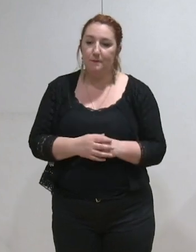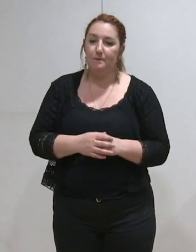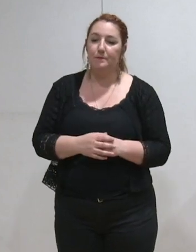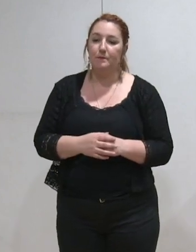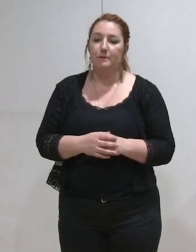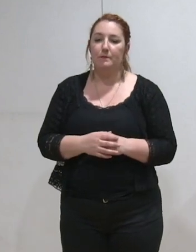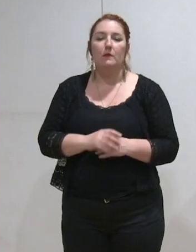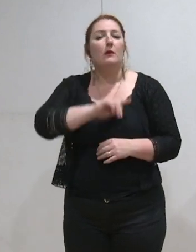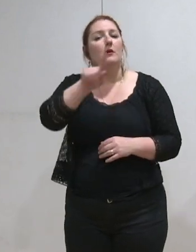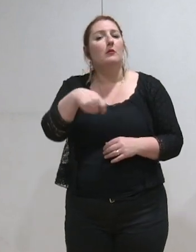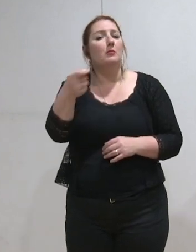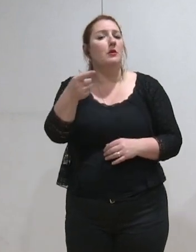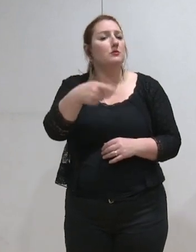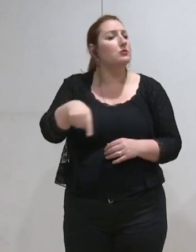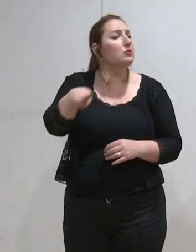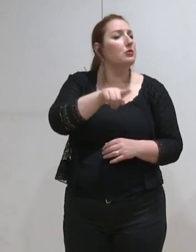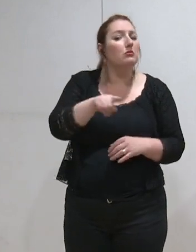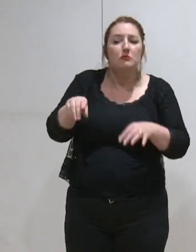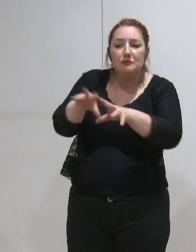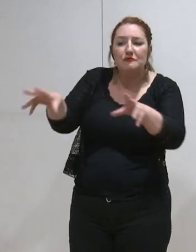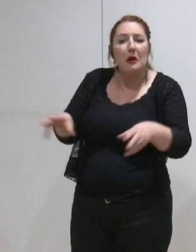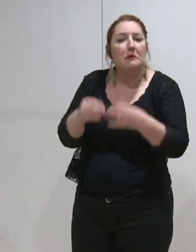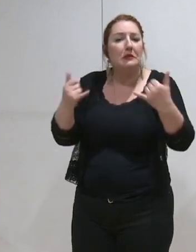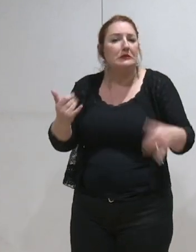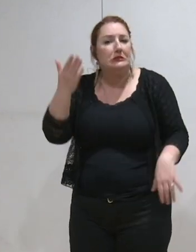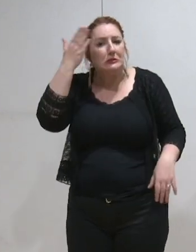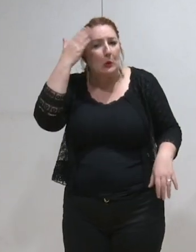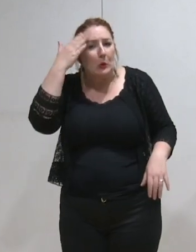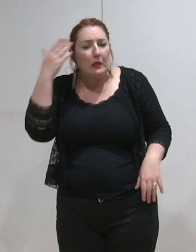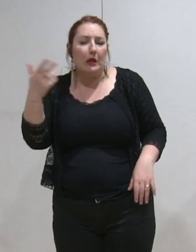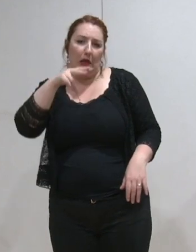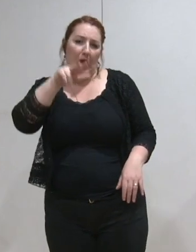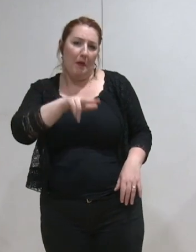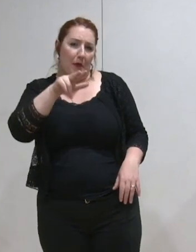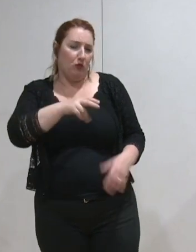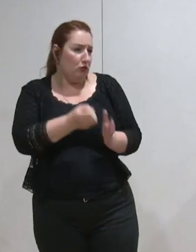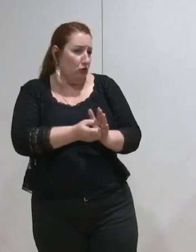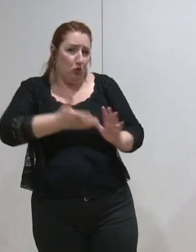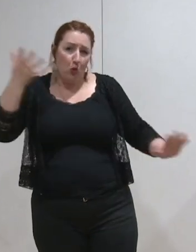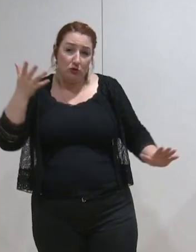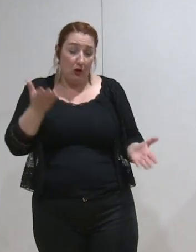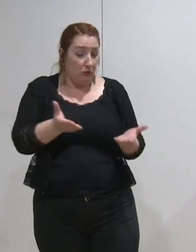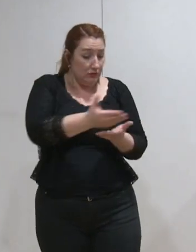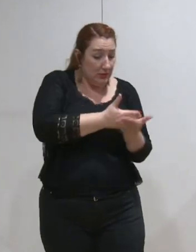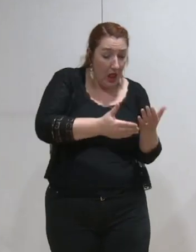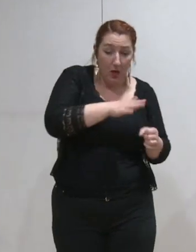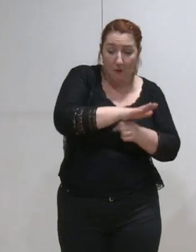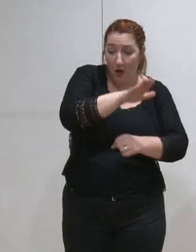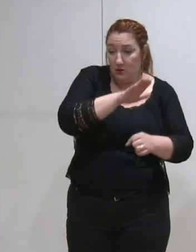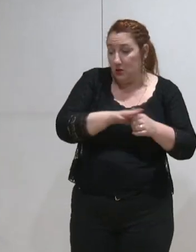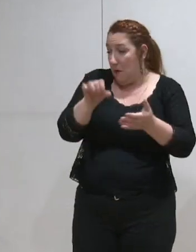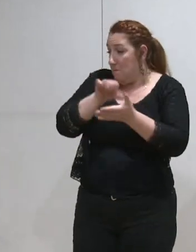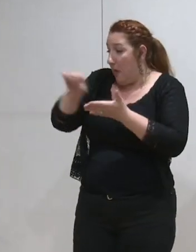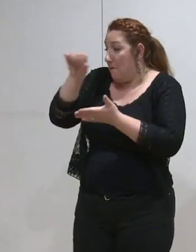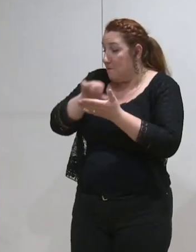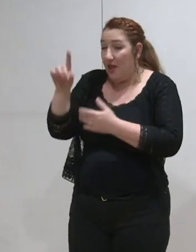effet ne connaît pas une famille dans cette agglomération dans cette ville loger dans un appartement qui est trop cher pour ses revenus qui a du mal à payer qui